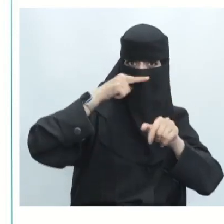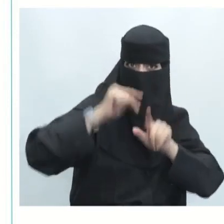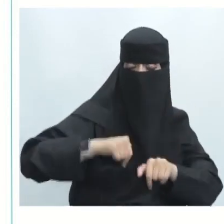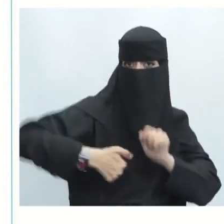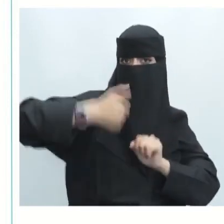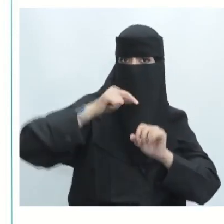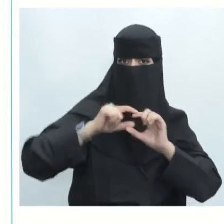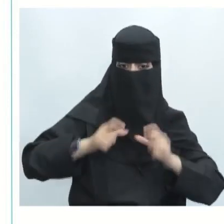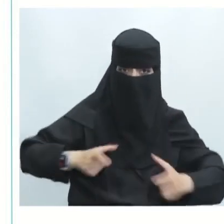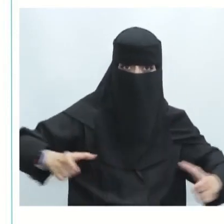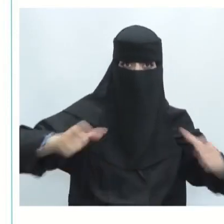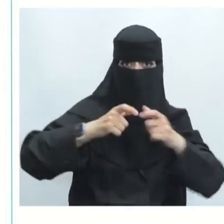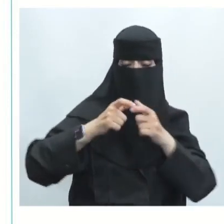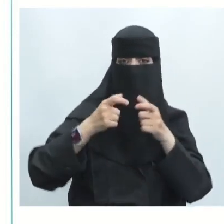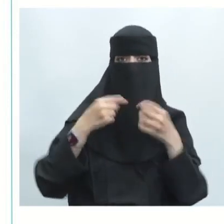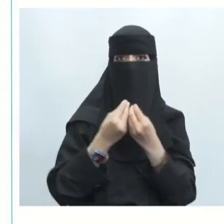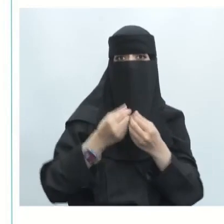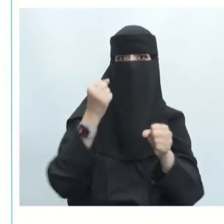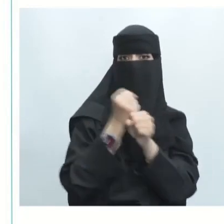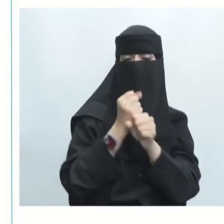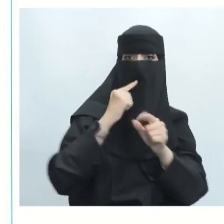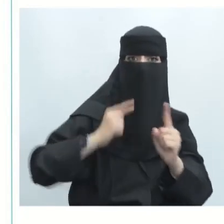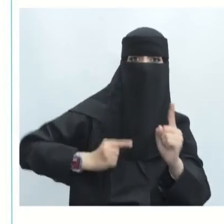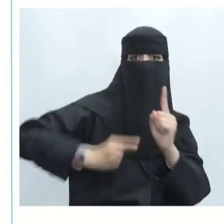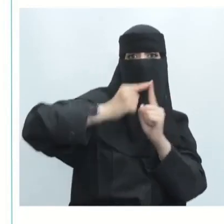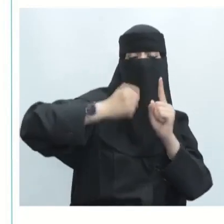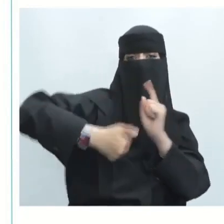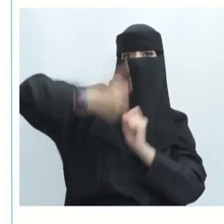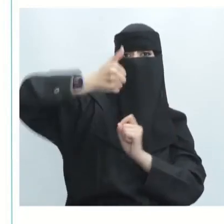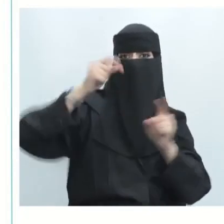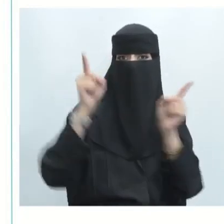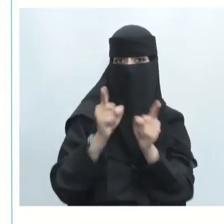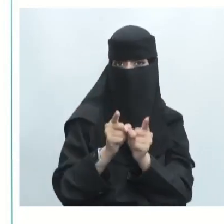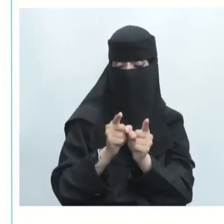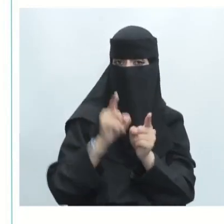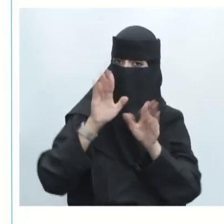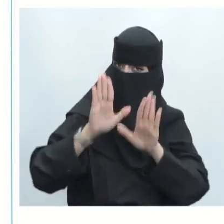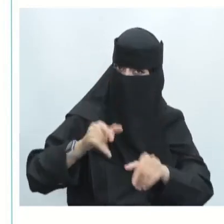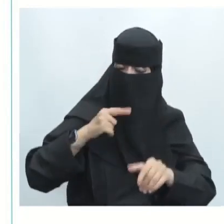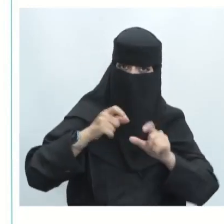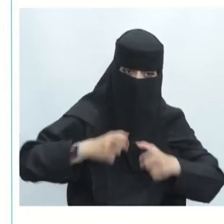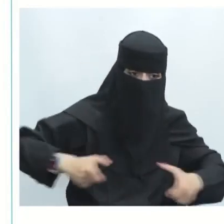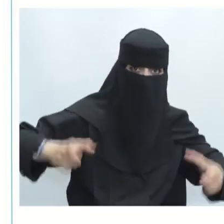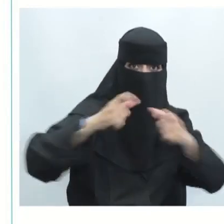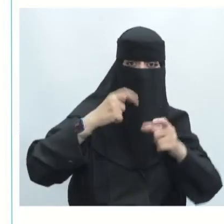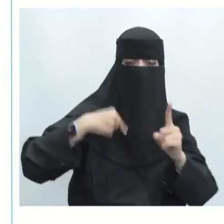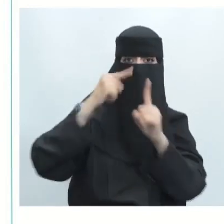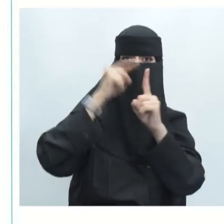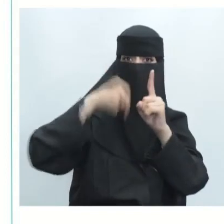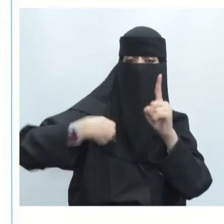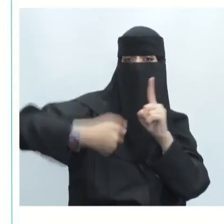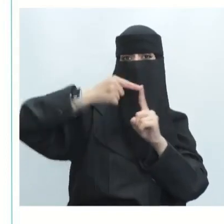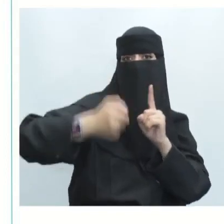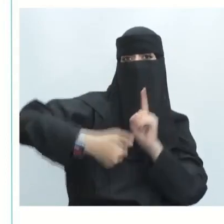سنتك في العمل الى ان نصل الى الهدف المحدد اذا سنتك في هذه النقطه وبالتالي